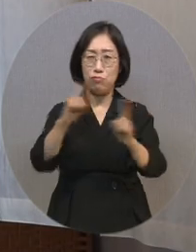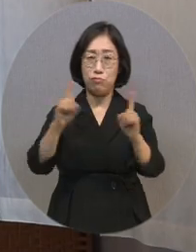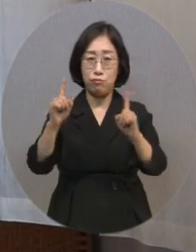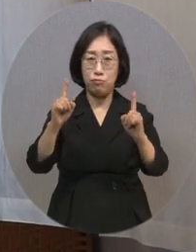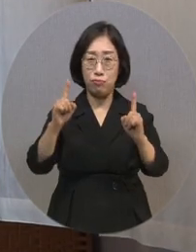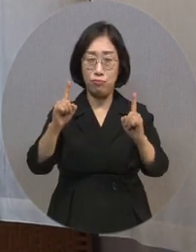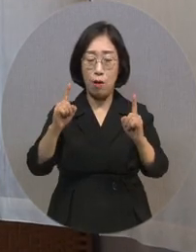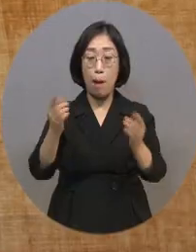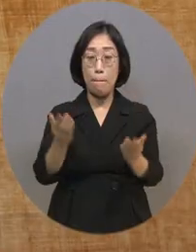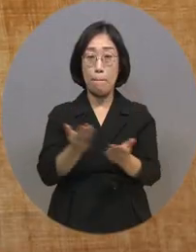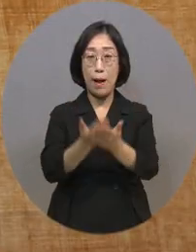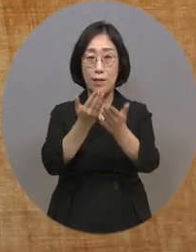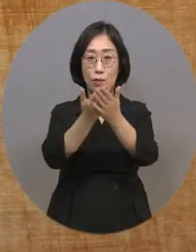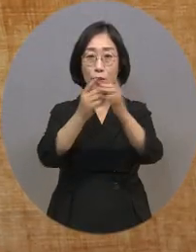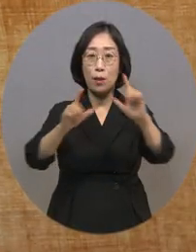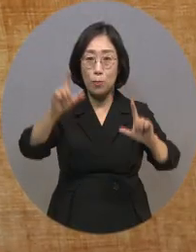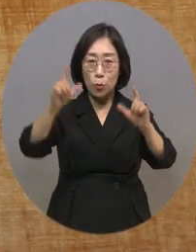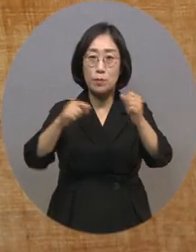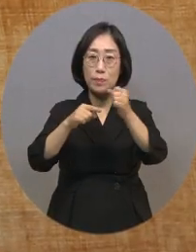시간을 나타냅니다.